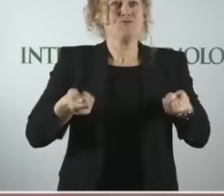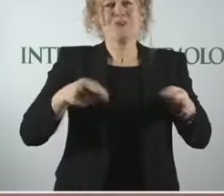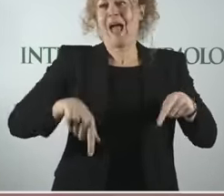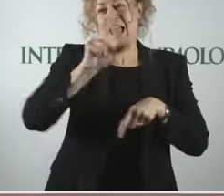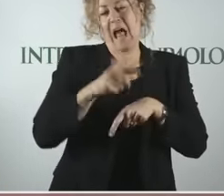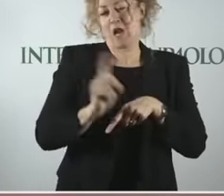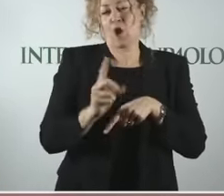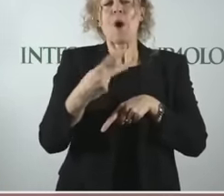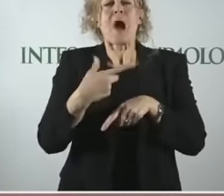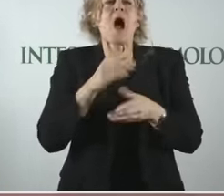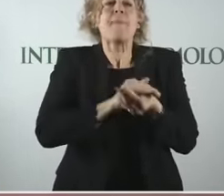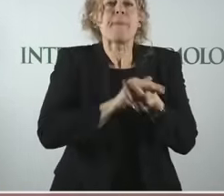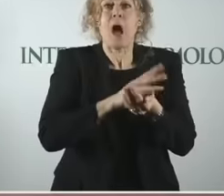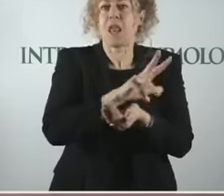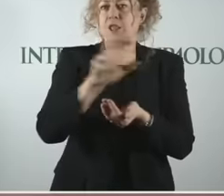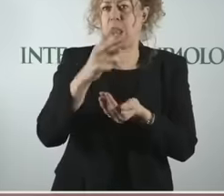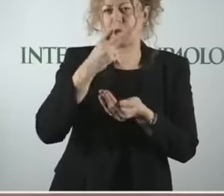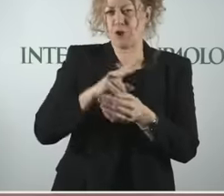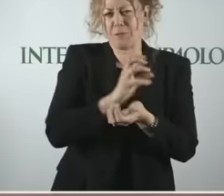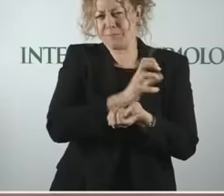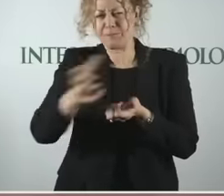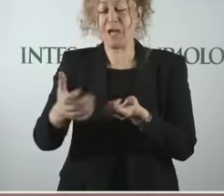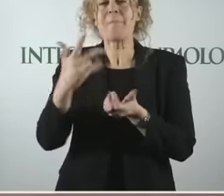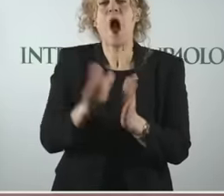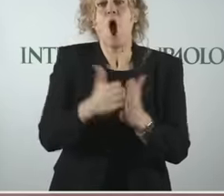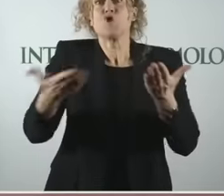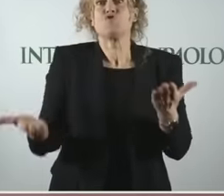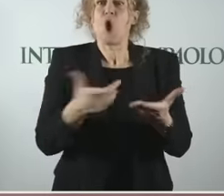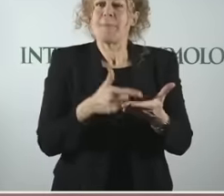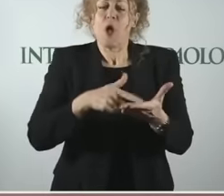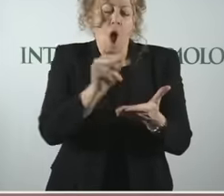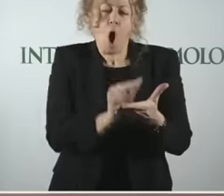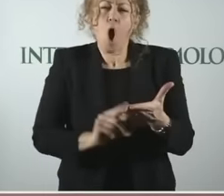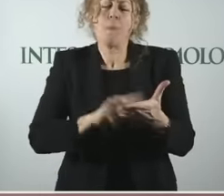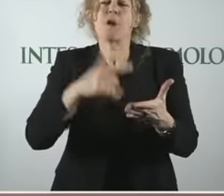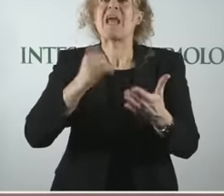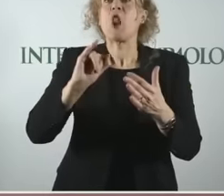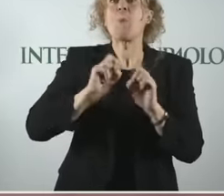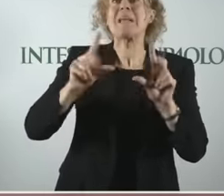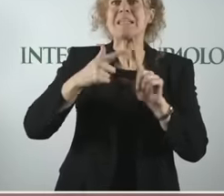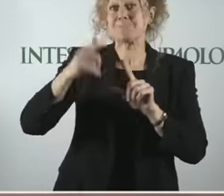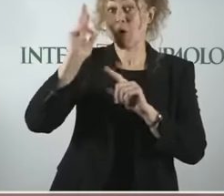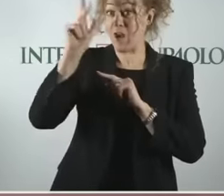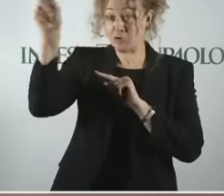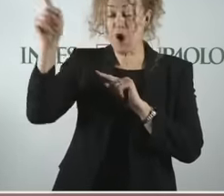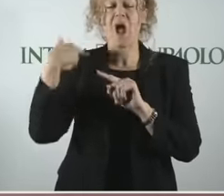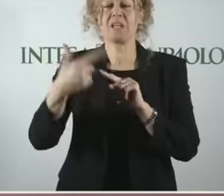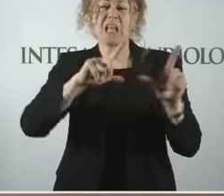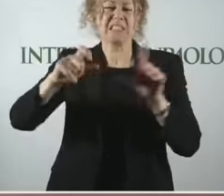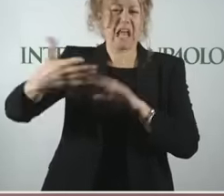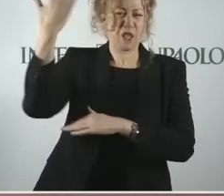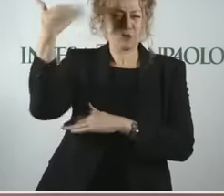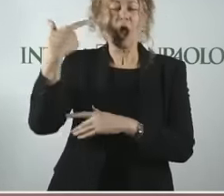nell'enciclopedia di didero e d'ambert la grande opera del 7cento dell'illuminismo francese che in pratica descrive il